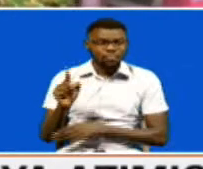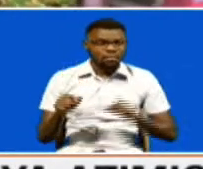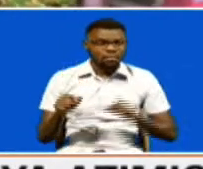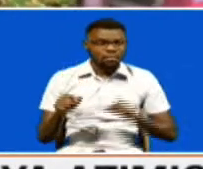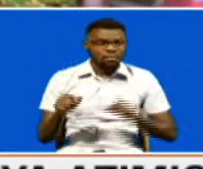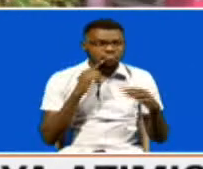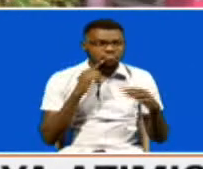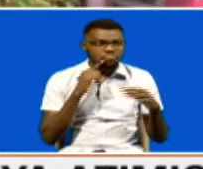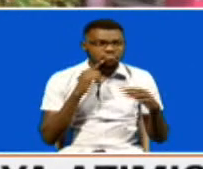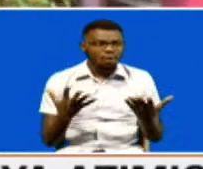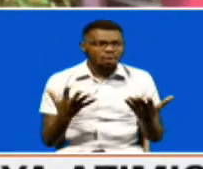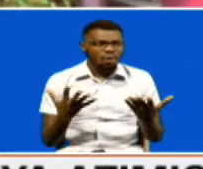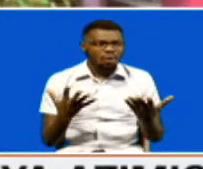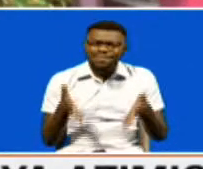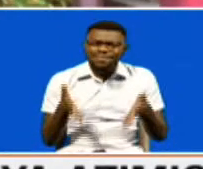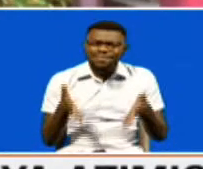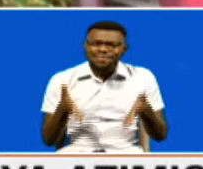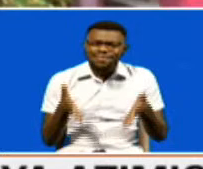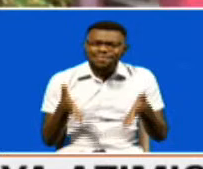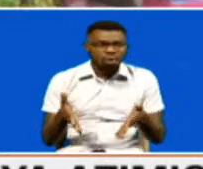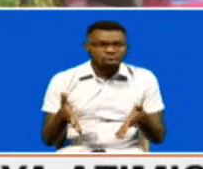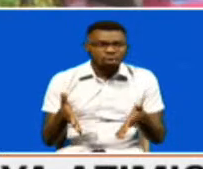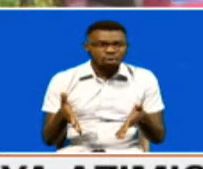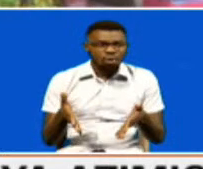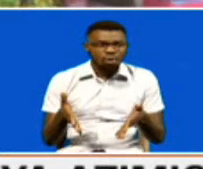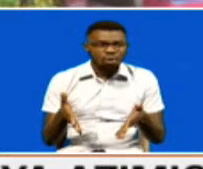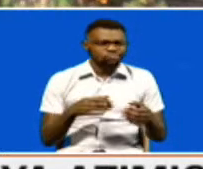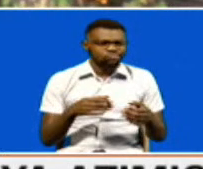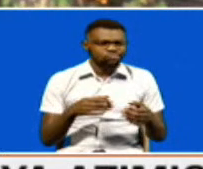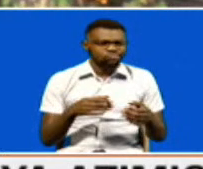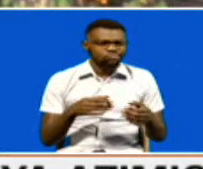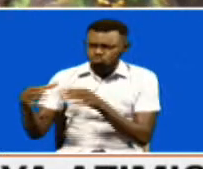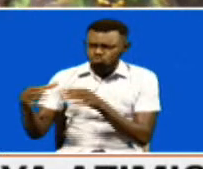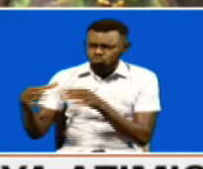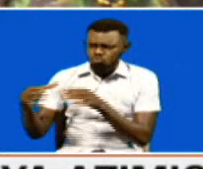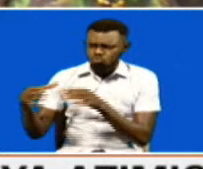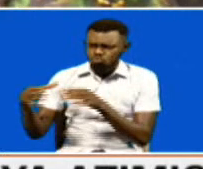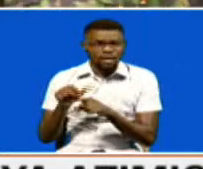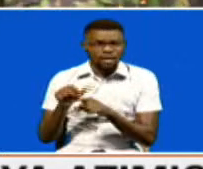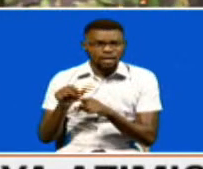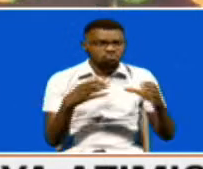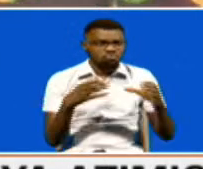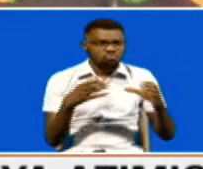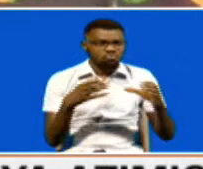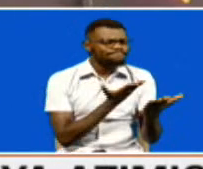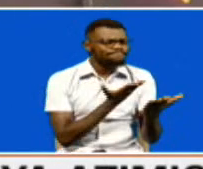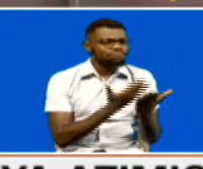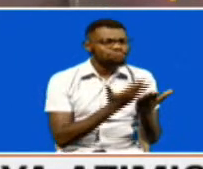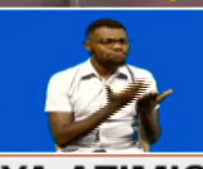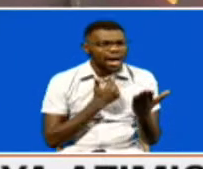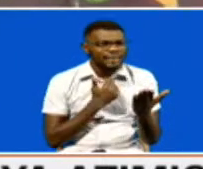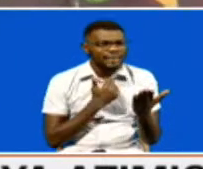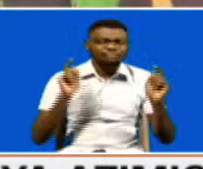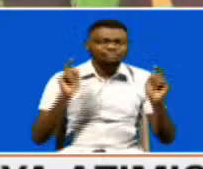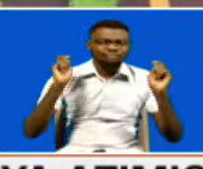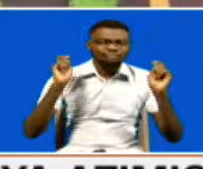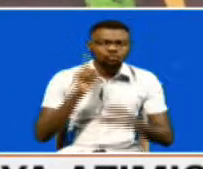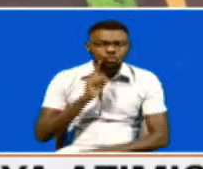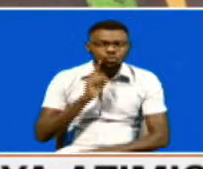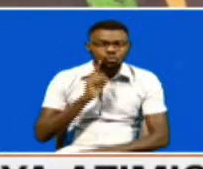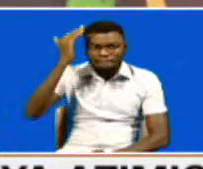Bungei, alisema sababu kuu ni kupokea maombi kutoka kwa makundi mawili yaliyonuia kufanya maandamano siku ya